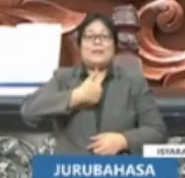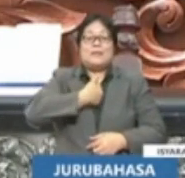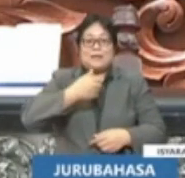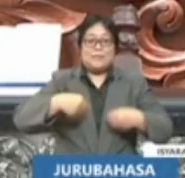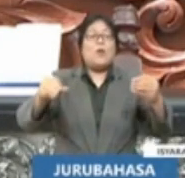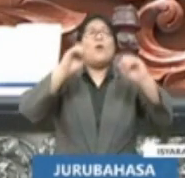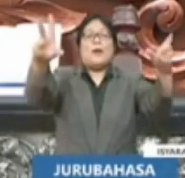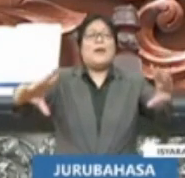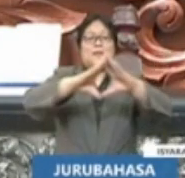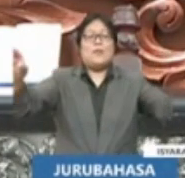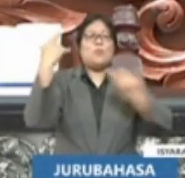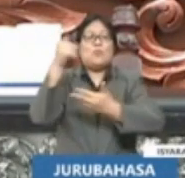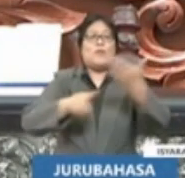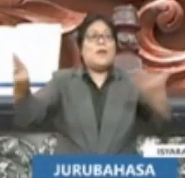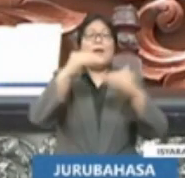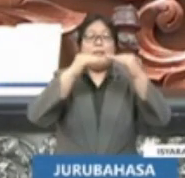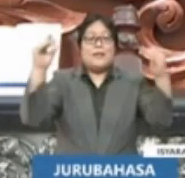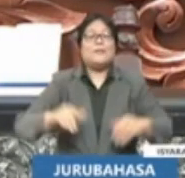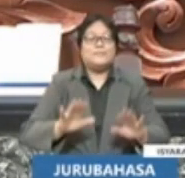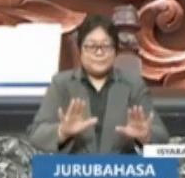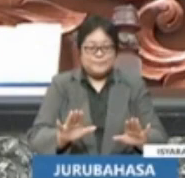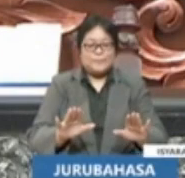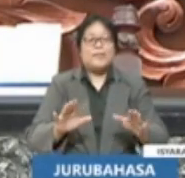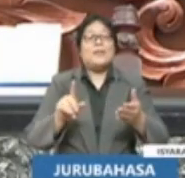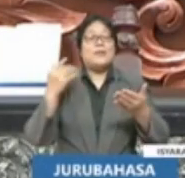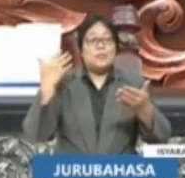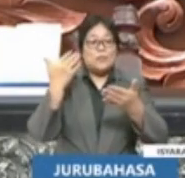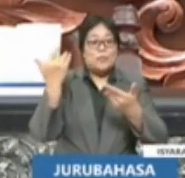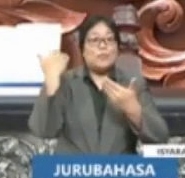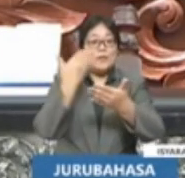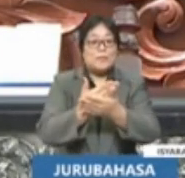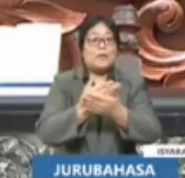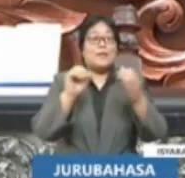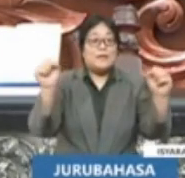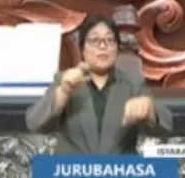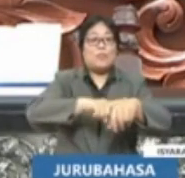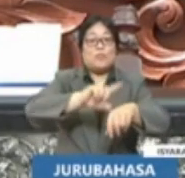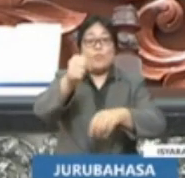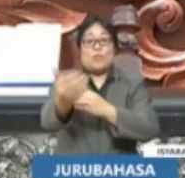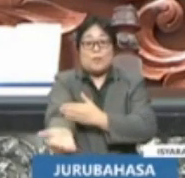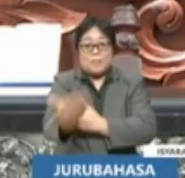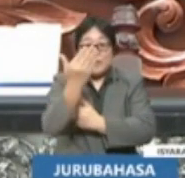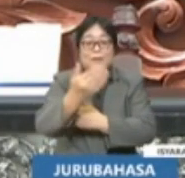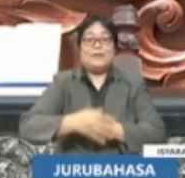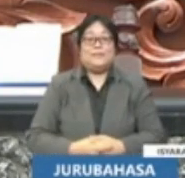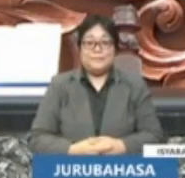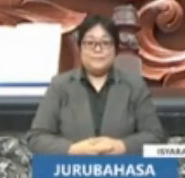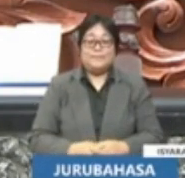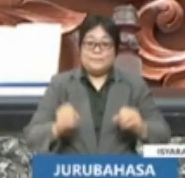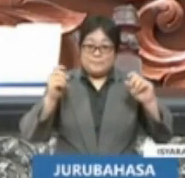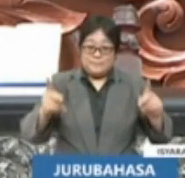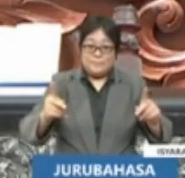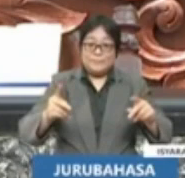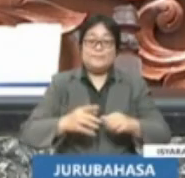memberikan. Okey, selesai. Kita tunggu next week. Fair. Sehingga Selasa 10 pagi kepada beliau. Ya.